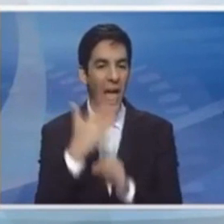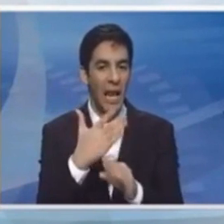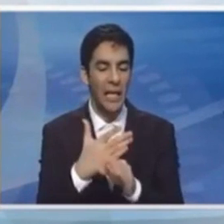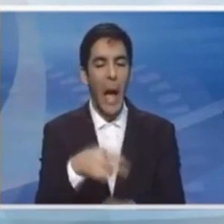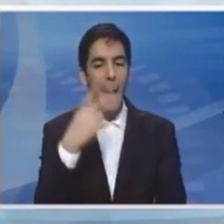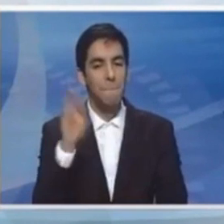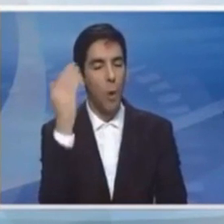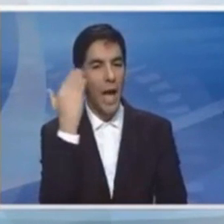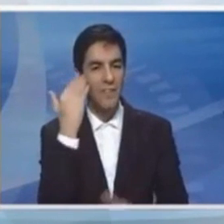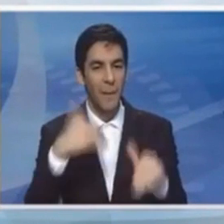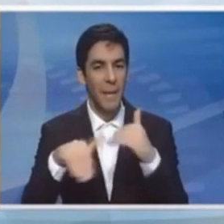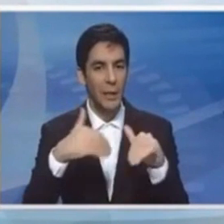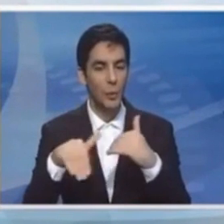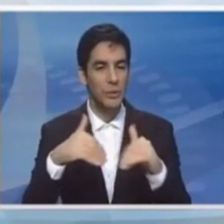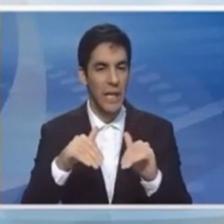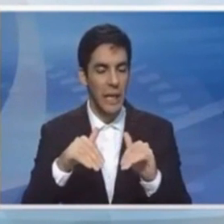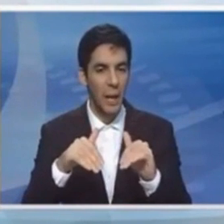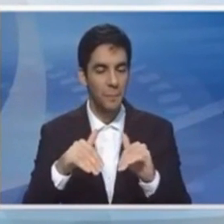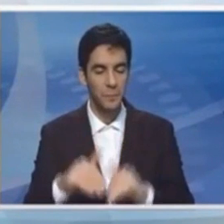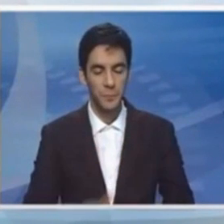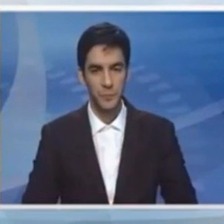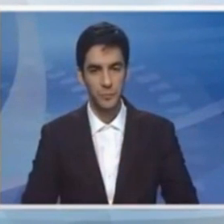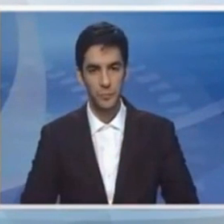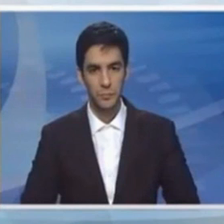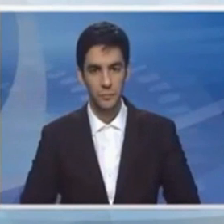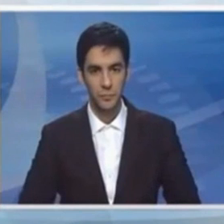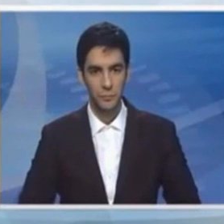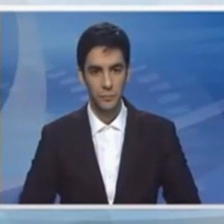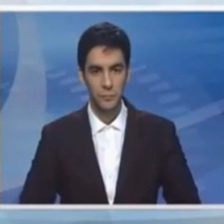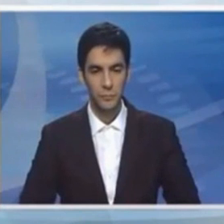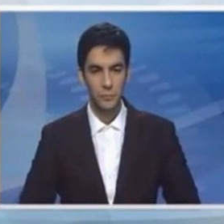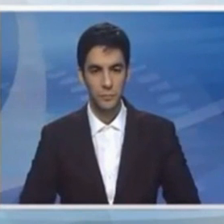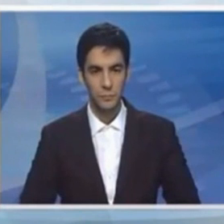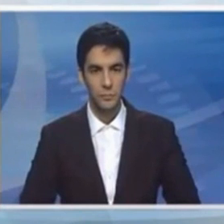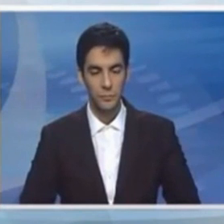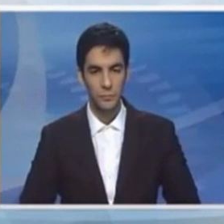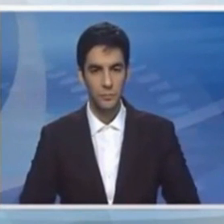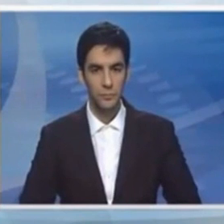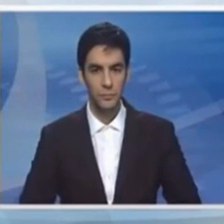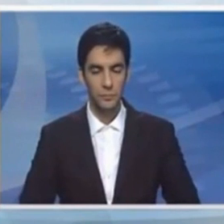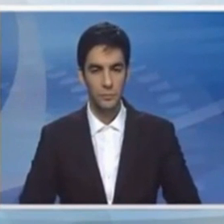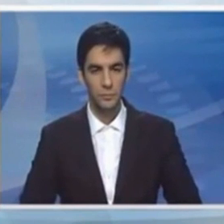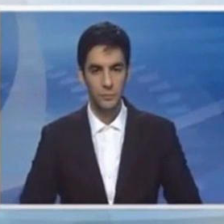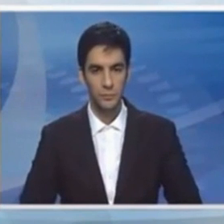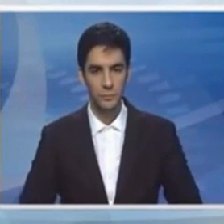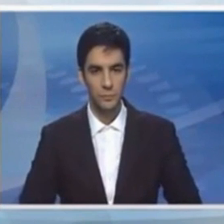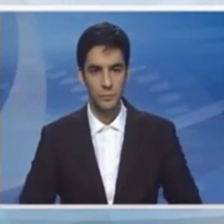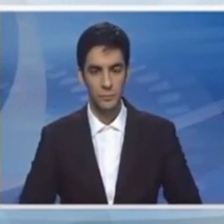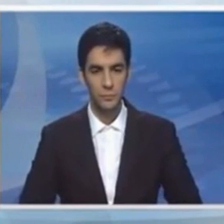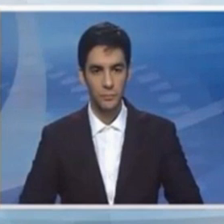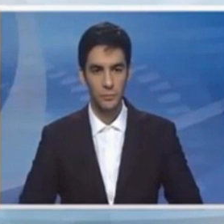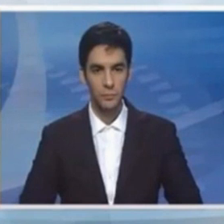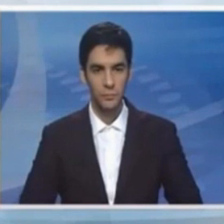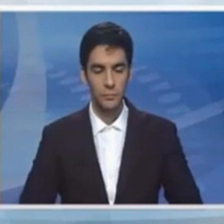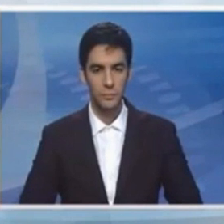και οι επαύλης με μέγιστον κέρδος, χρειάζεται φτηνών εργατικών προσωπικών που το φέρνουμε από το εξωτερικό. Οι ξένοι εργάτες